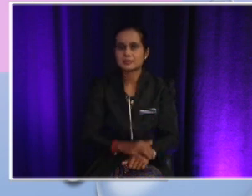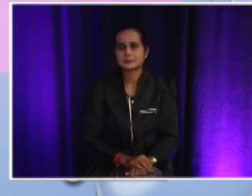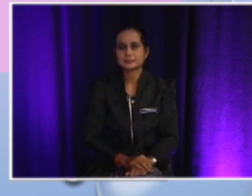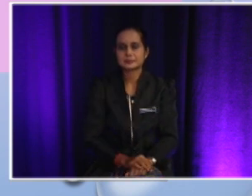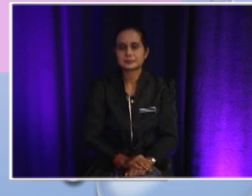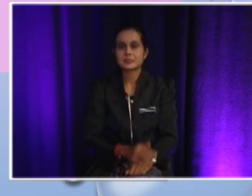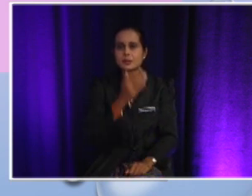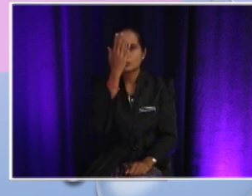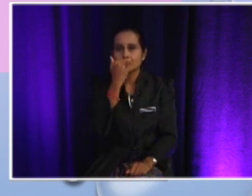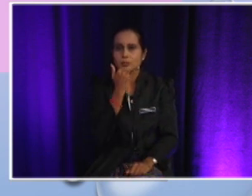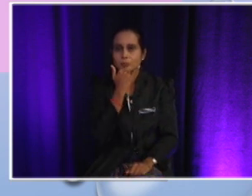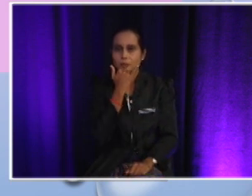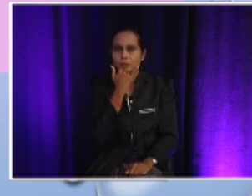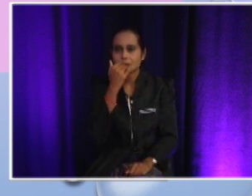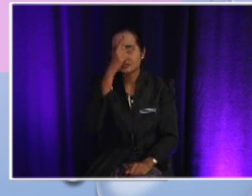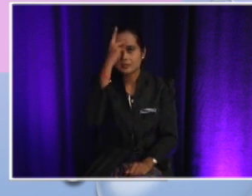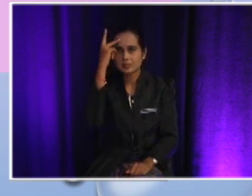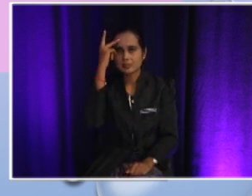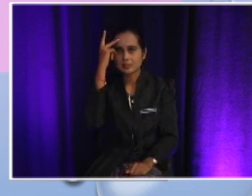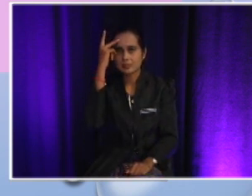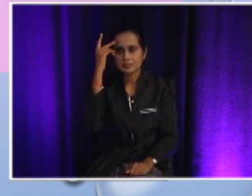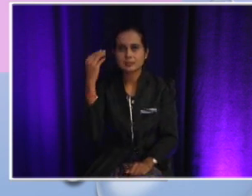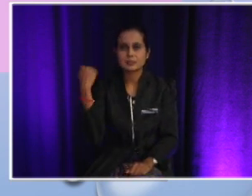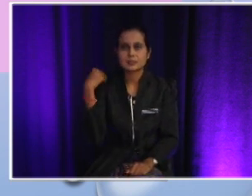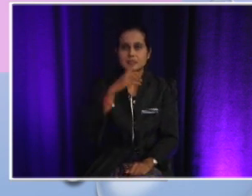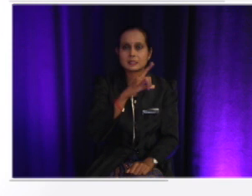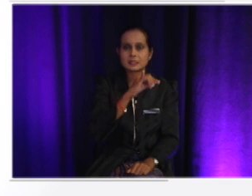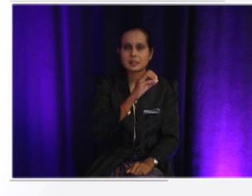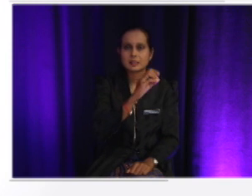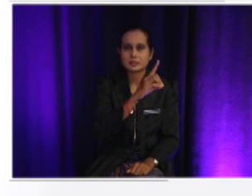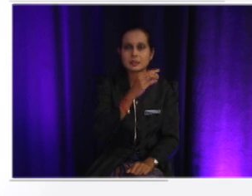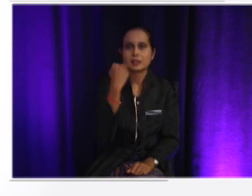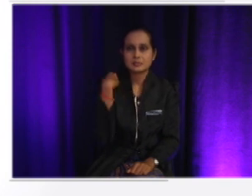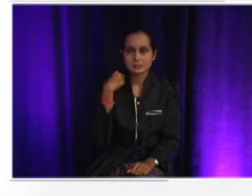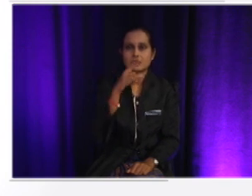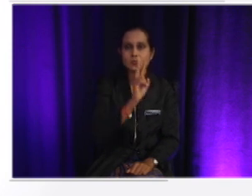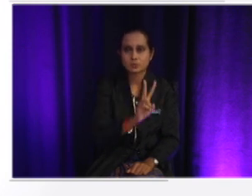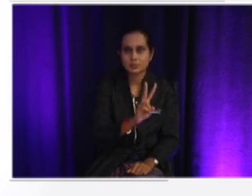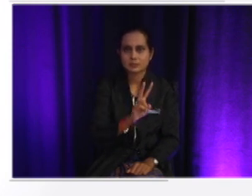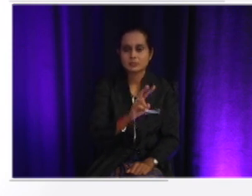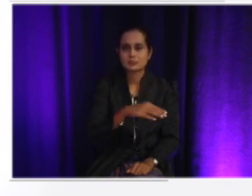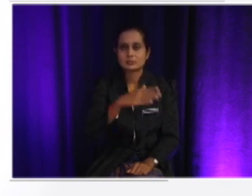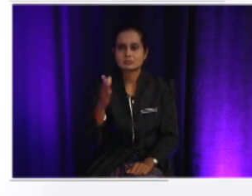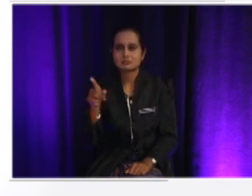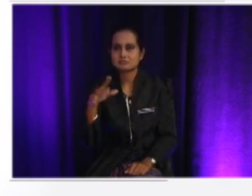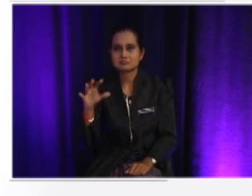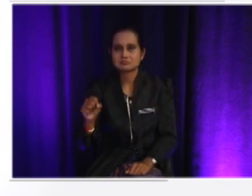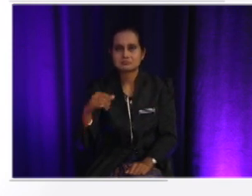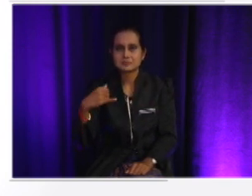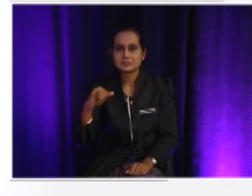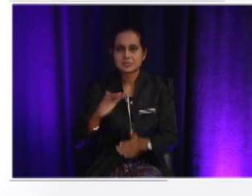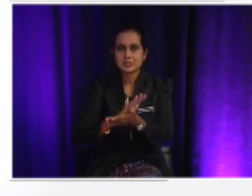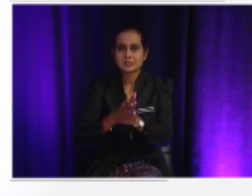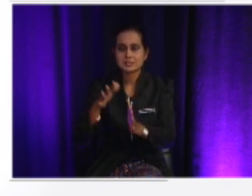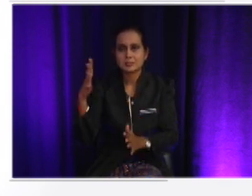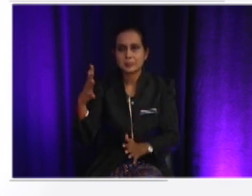jawapannya. Kenapa salah? Sebab ini adalah ada diod, ada voltan sini kan. Okey, sini tak boleh jadi 15. Okey, dia tak kongsi pun